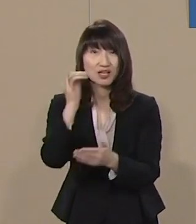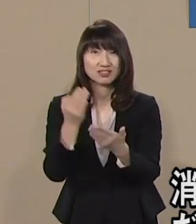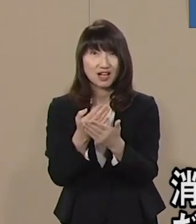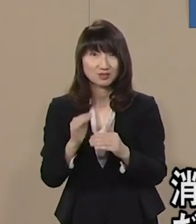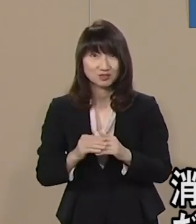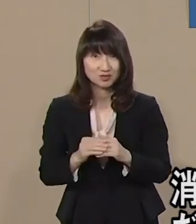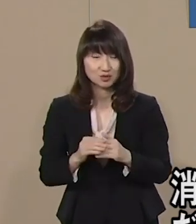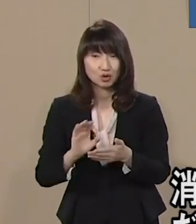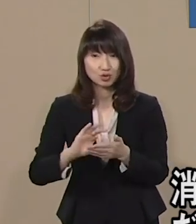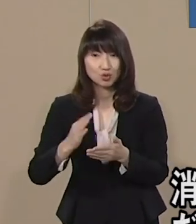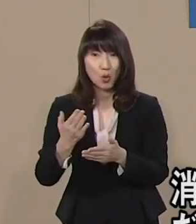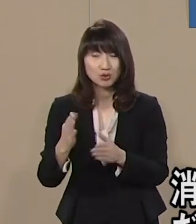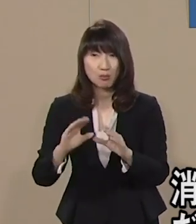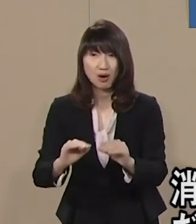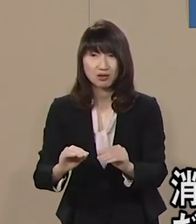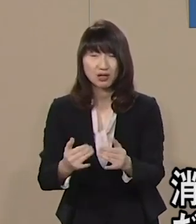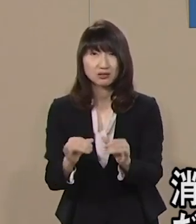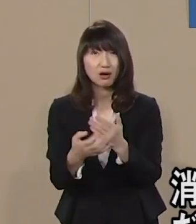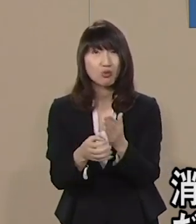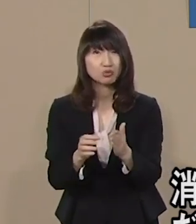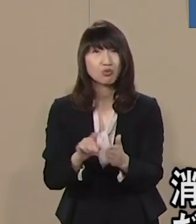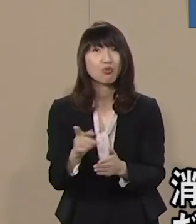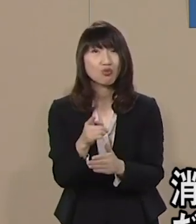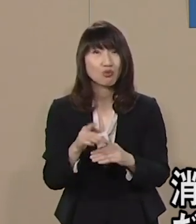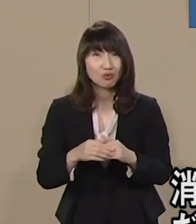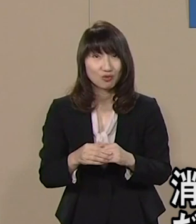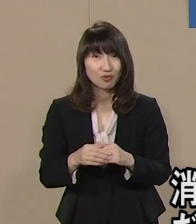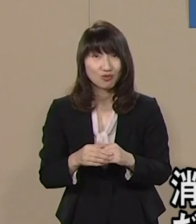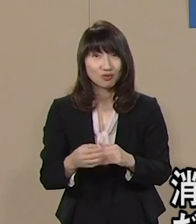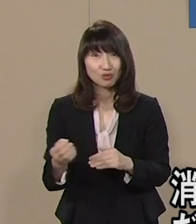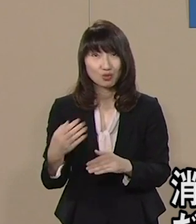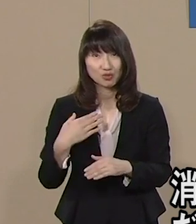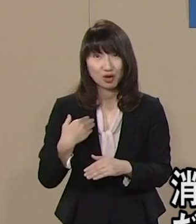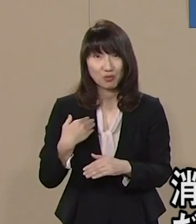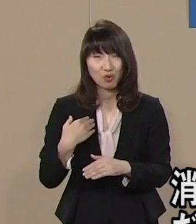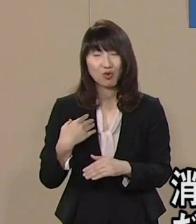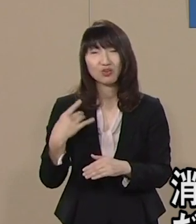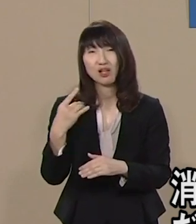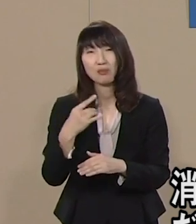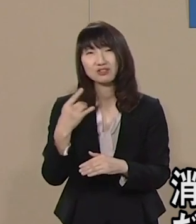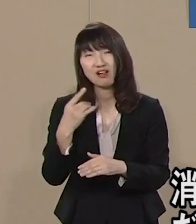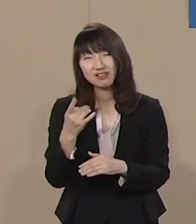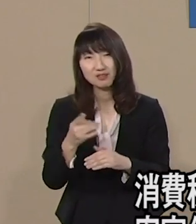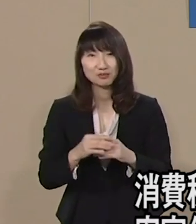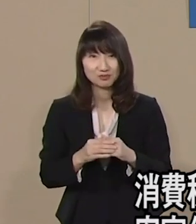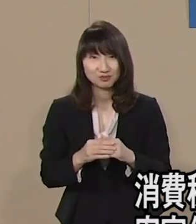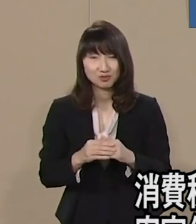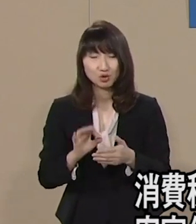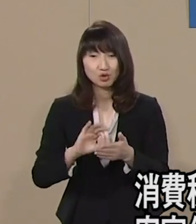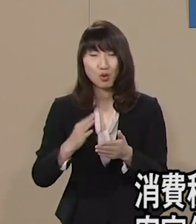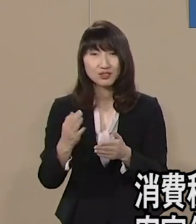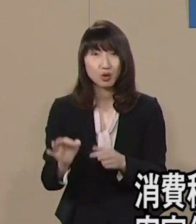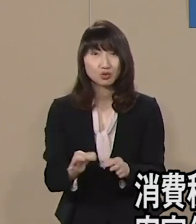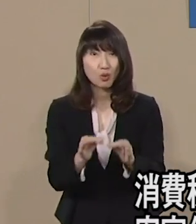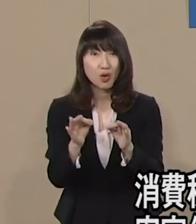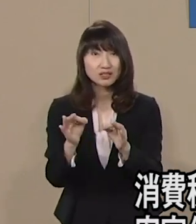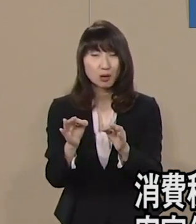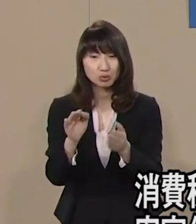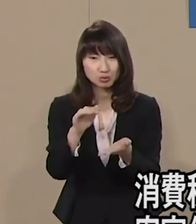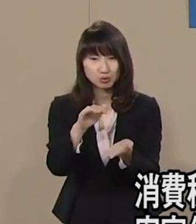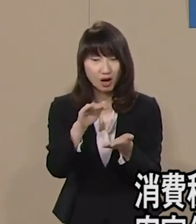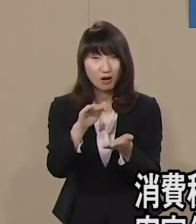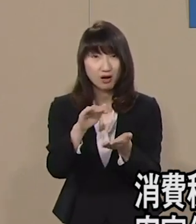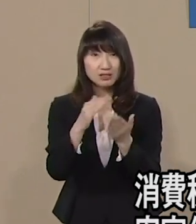表彰費税額したら社外保証どうすんだよああああああ騙されないでください消費税を増税した分は